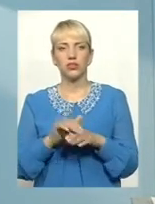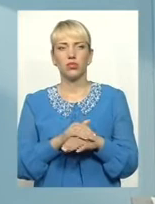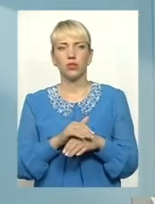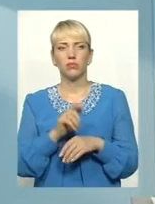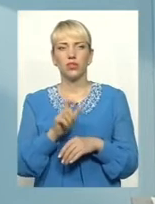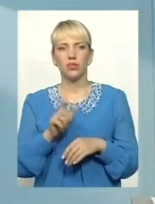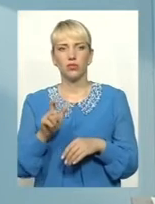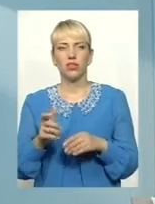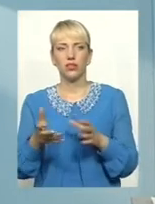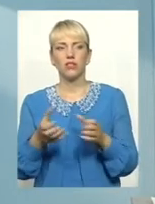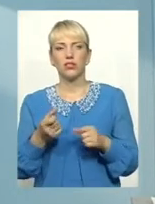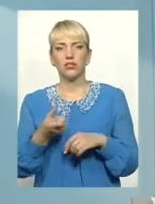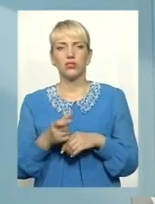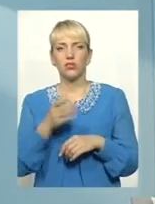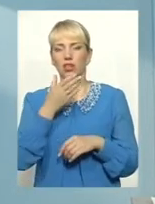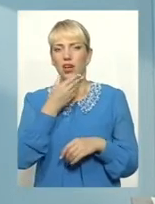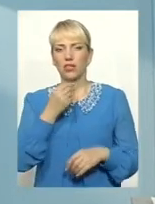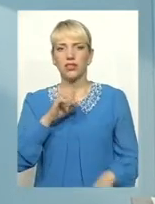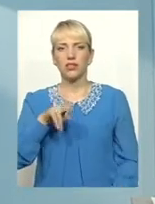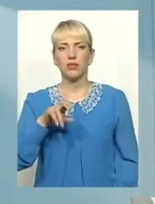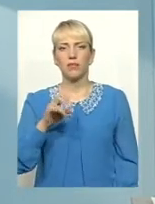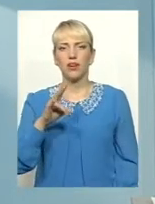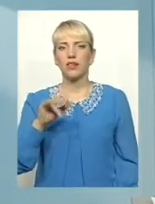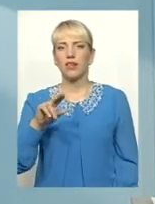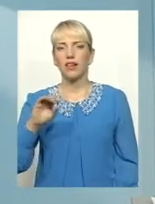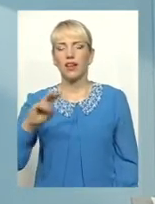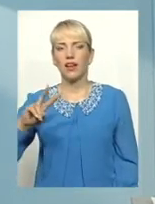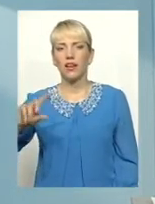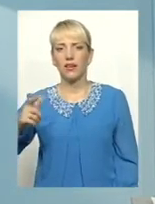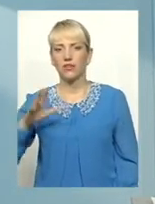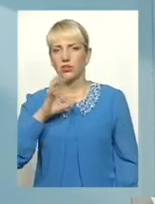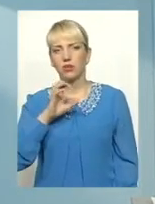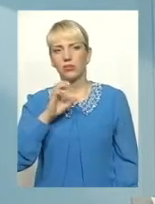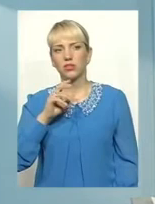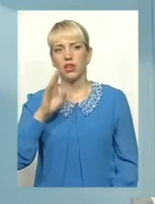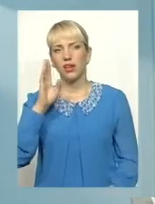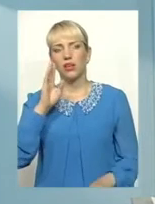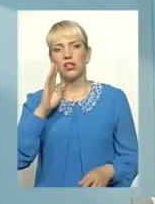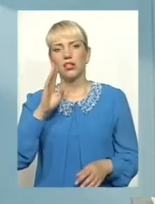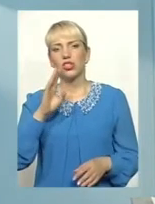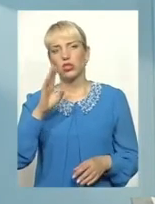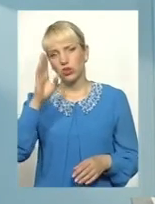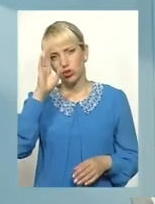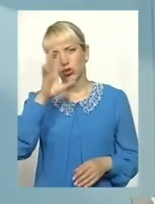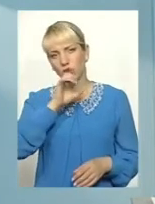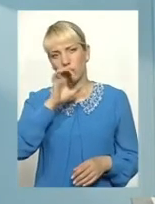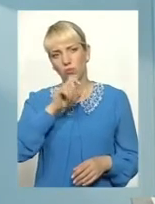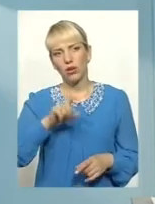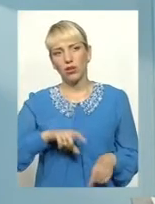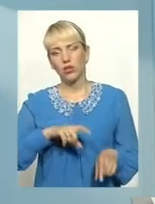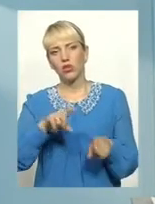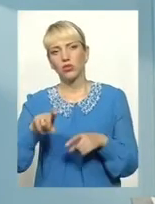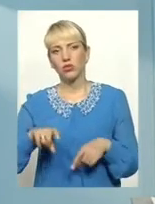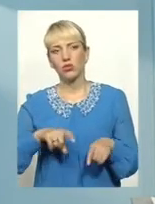взяли дуже гарний спанієльчик, дуже занедбаний. Він бігав скрізь і шукав власника. Моя собака, коли ми гуляли, підійшла, почала